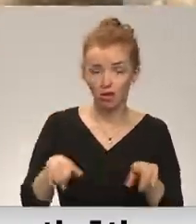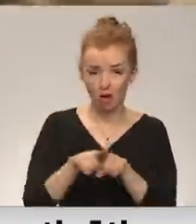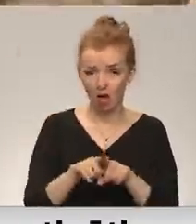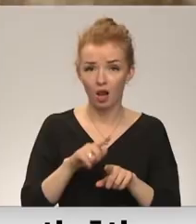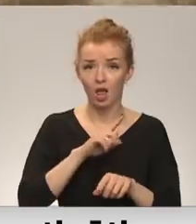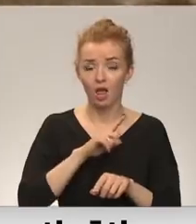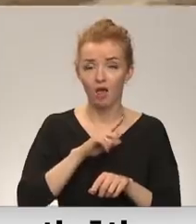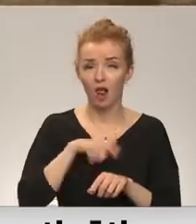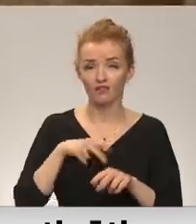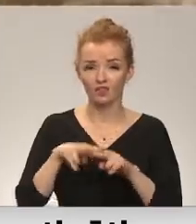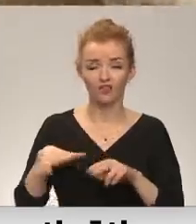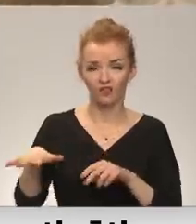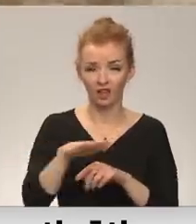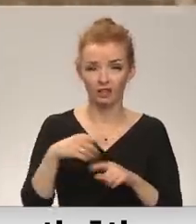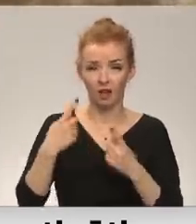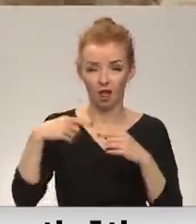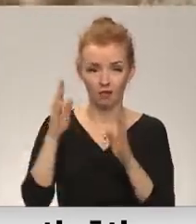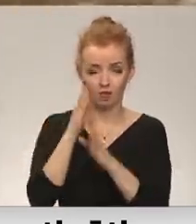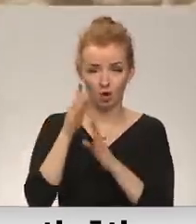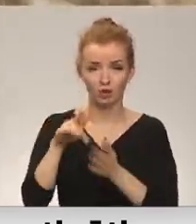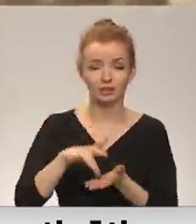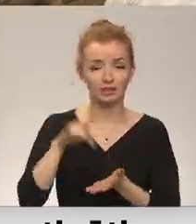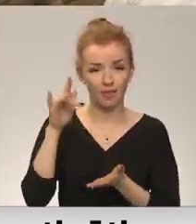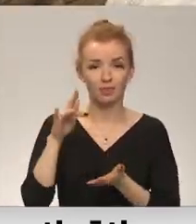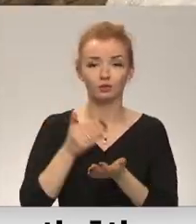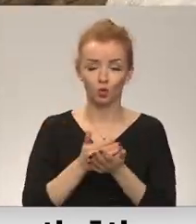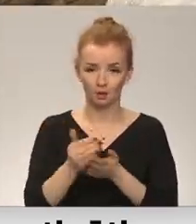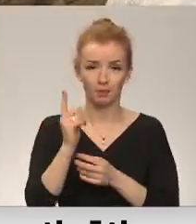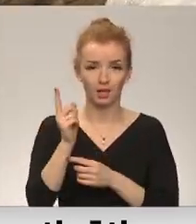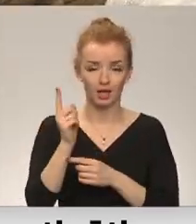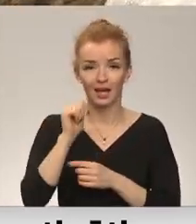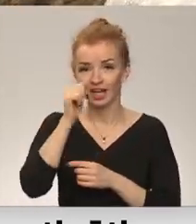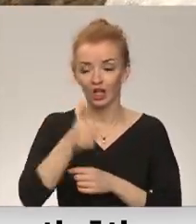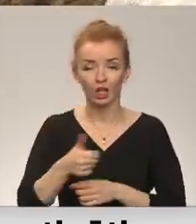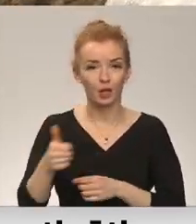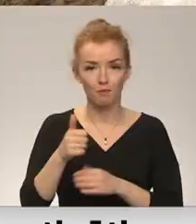Latvijas vides ģeoloģijas un metroloģijas centrs brīdinājumu saglabā. Rīt no rīta īpaši